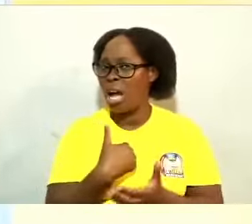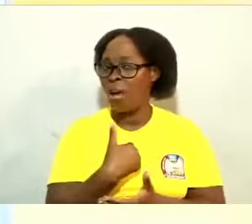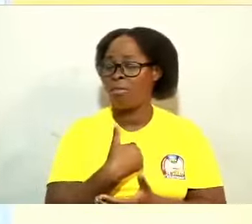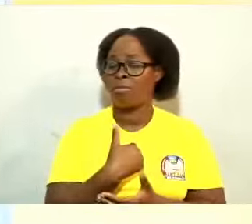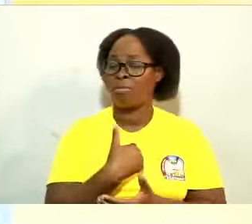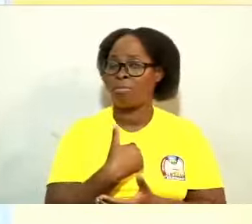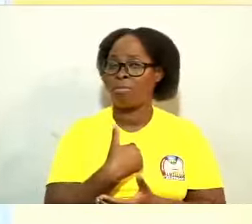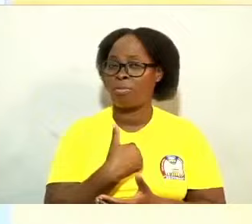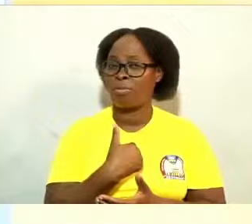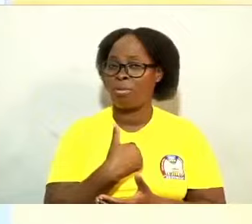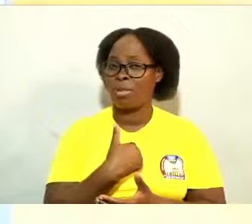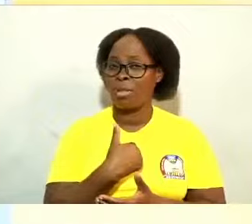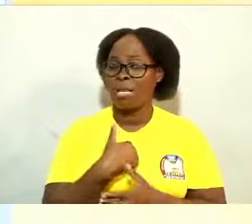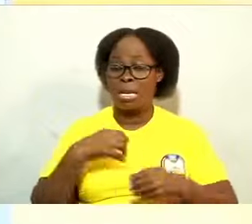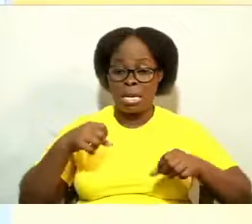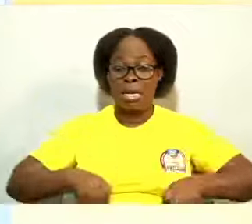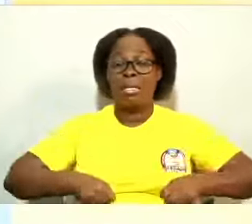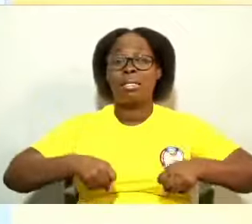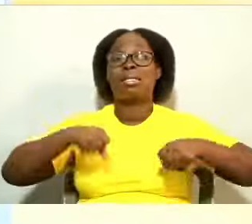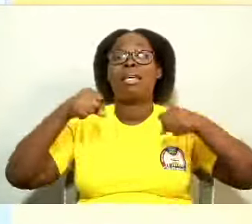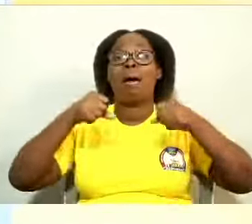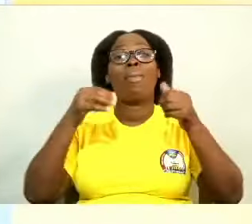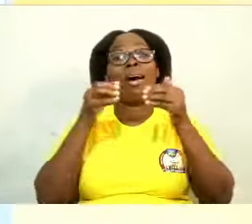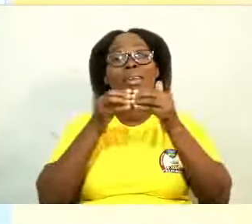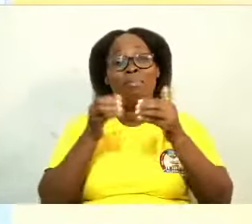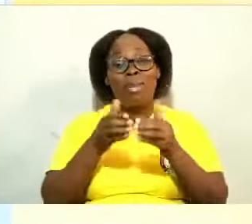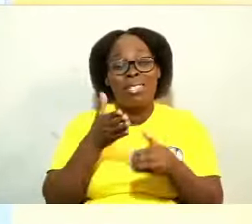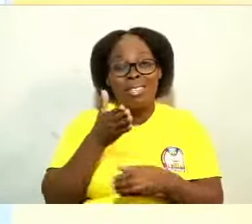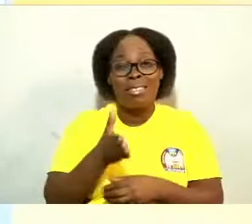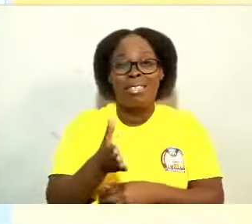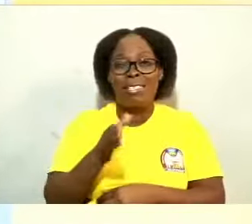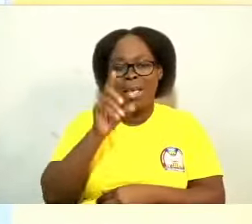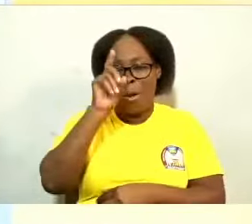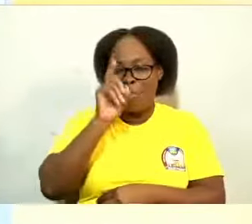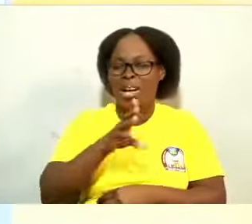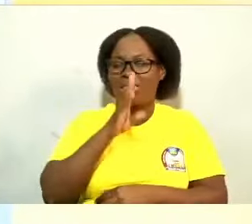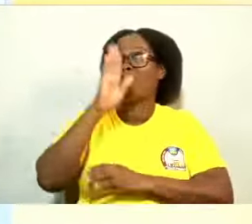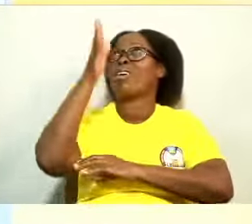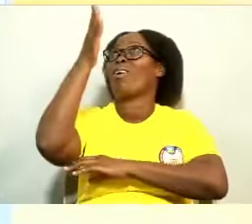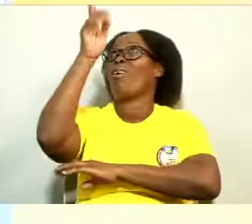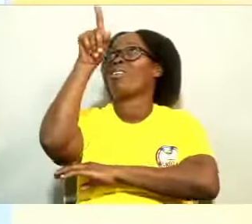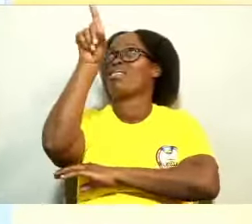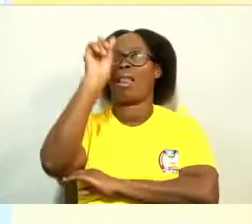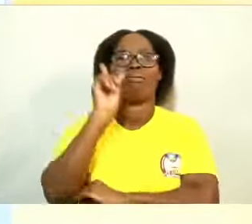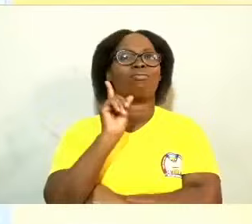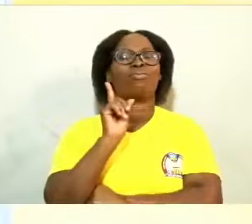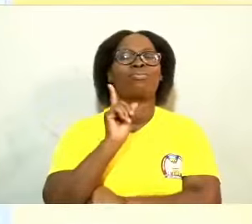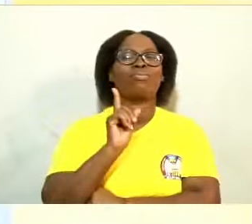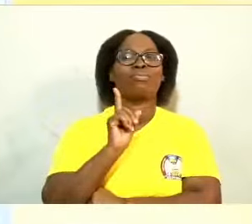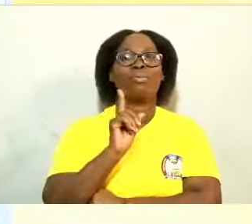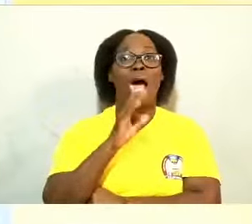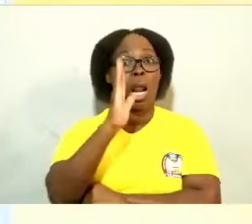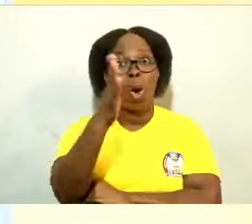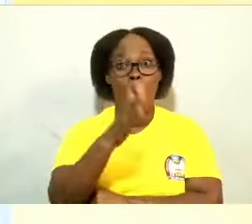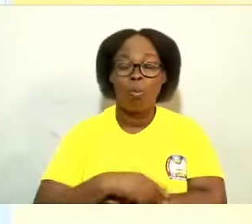sababu mwenyekiti wa kikao hicho lazima awe Mungu mwenyewe.